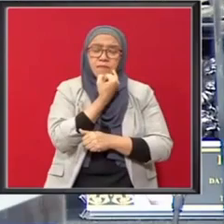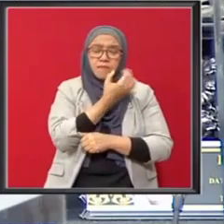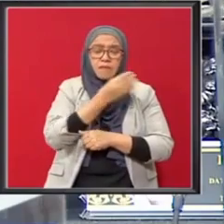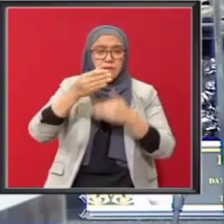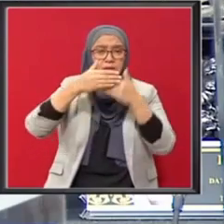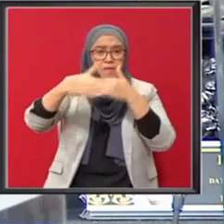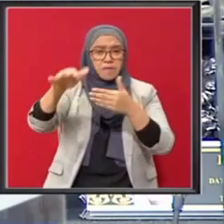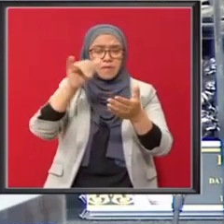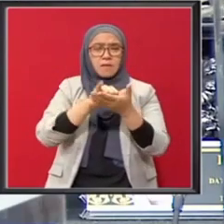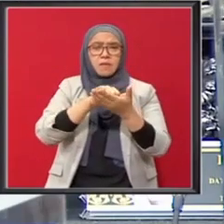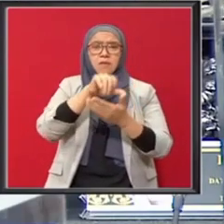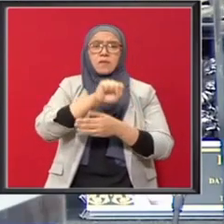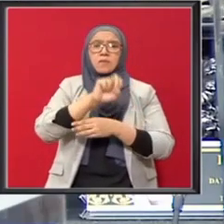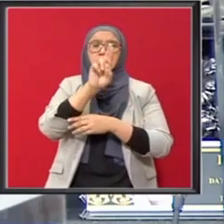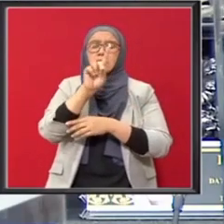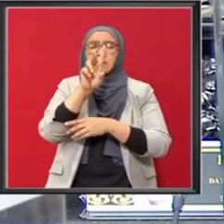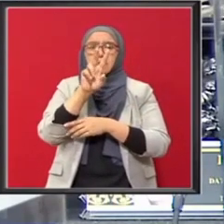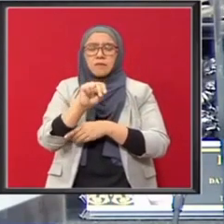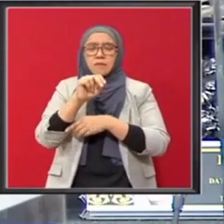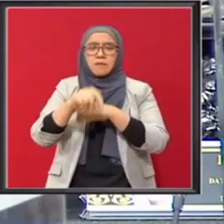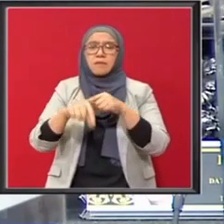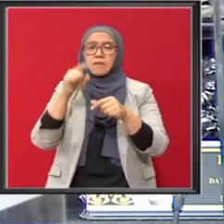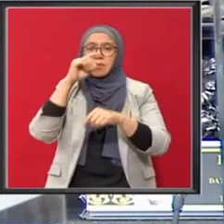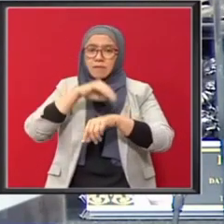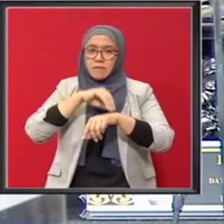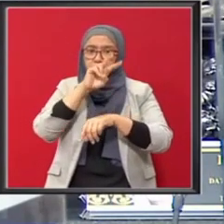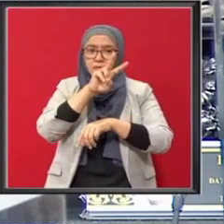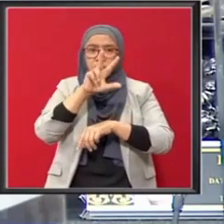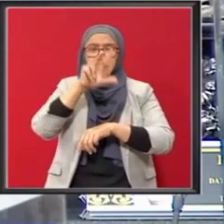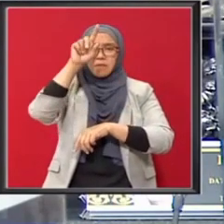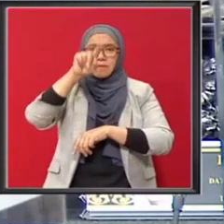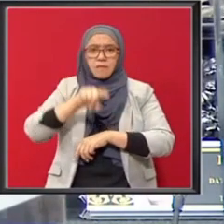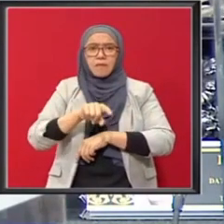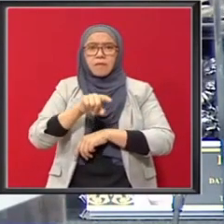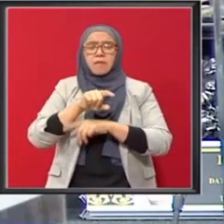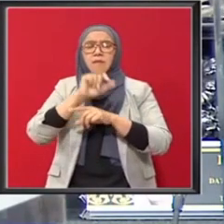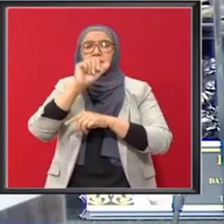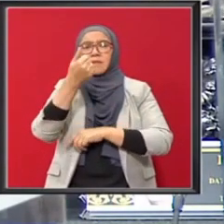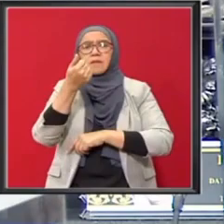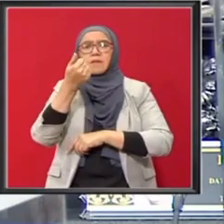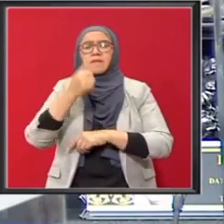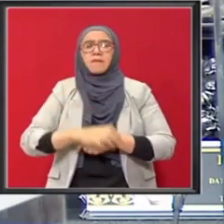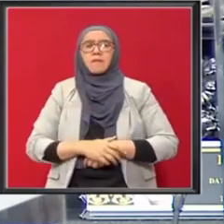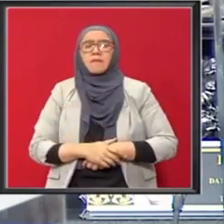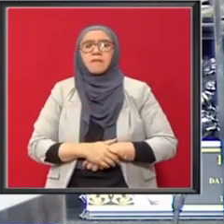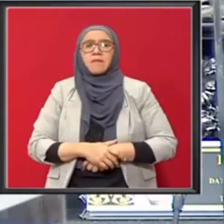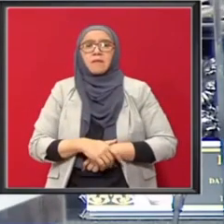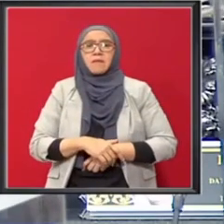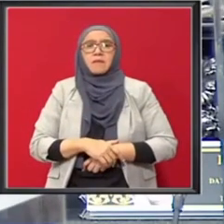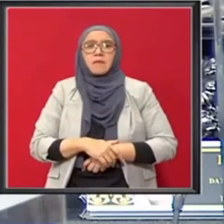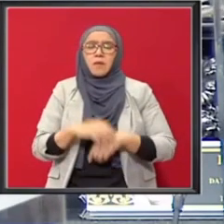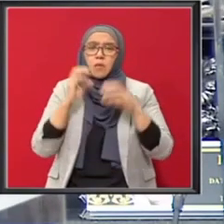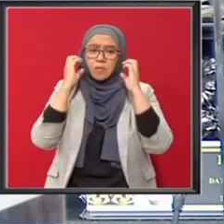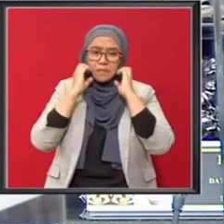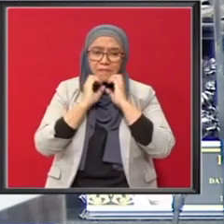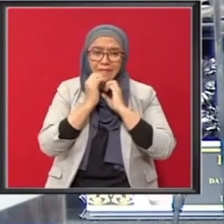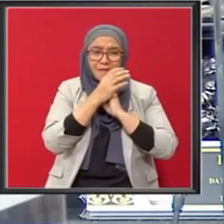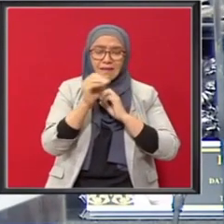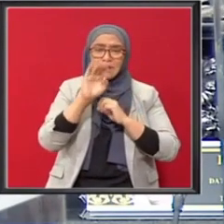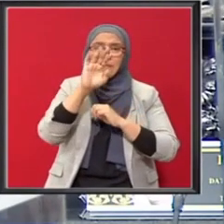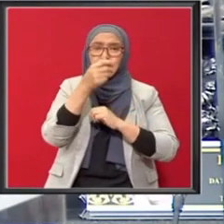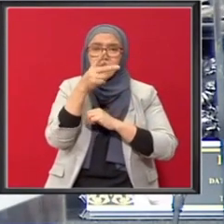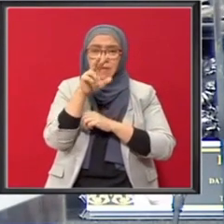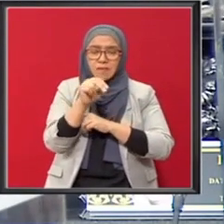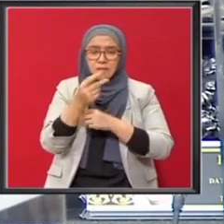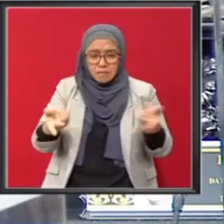Sudan Pulau Pakde 23 okt 2007 with dan Bahrain telah menandatangani apa yang